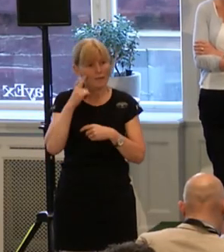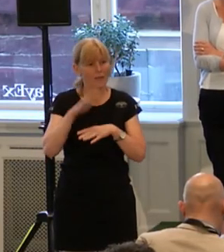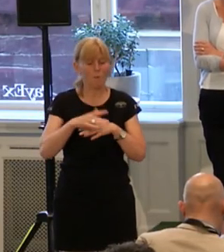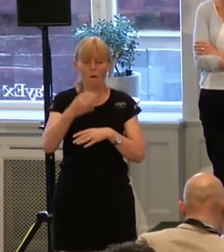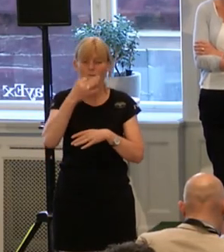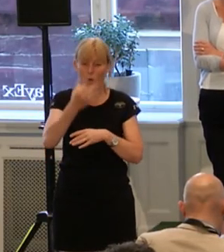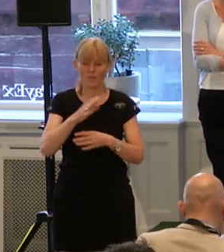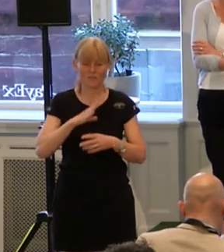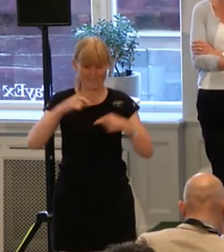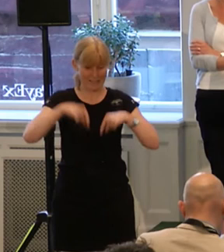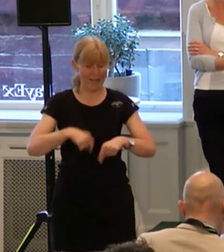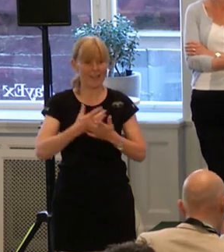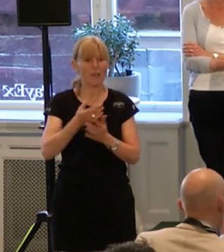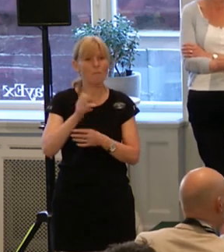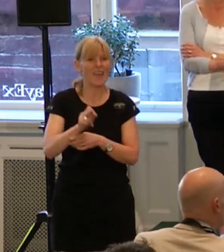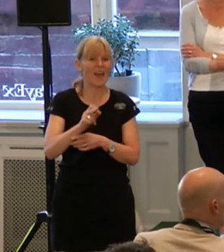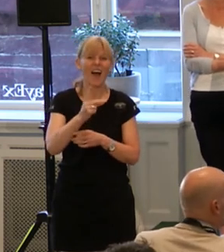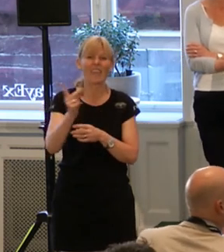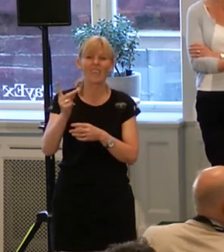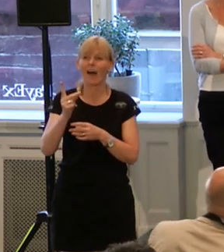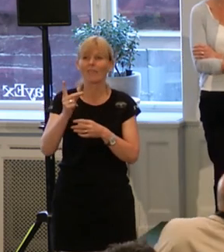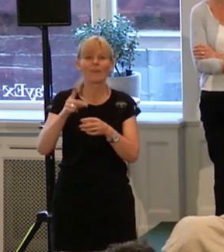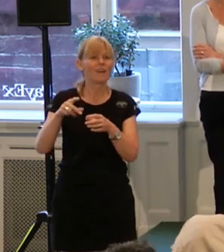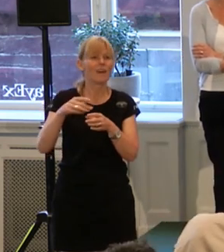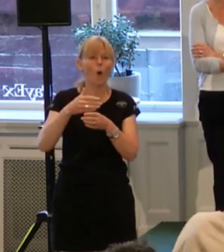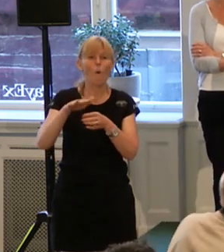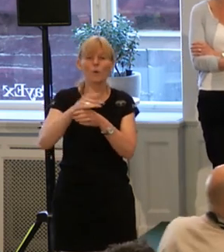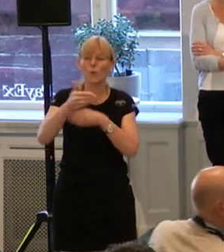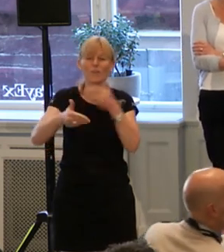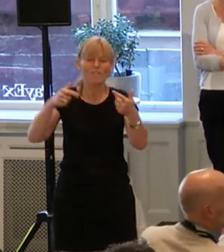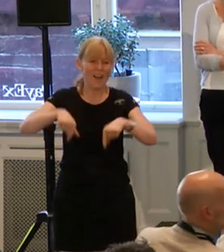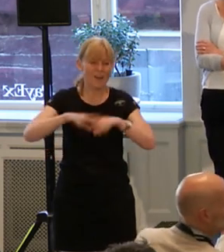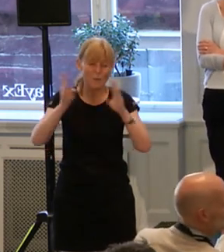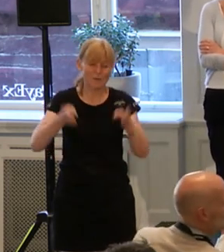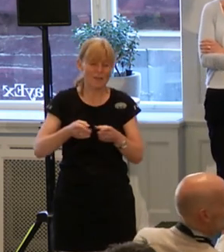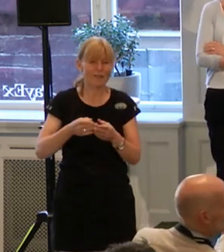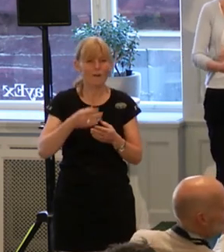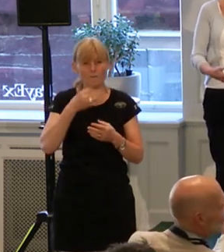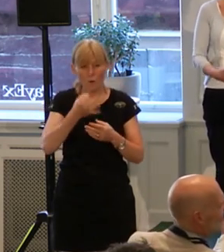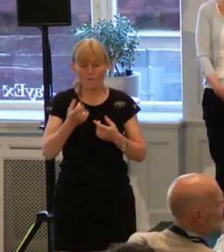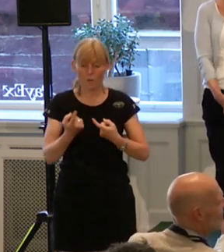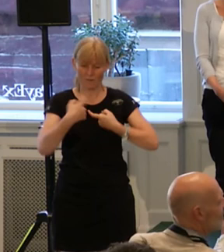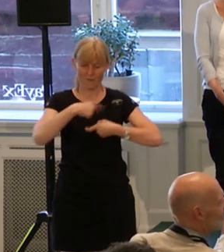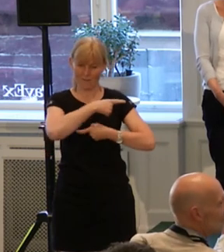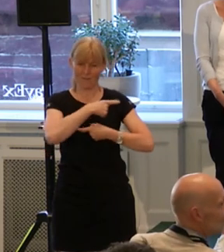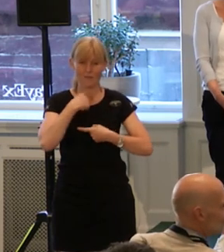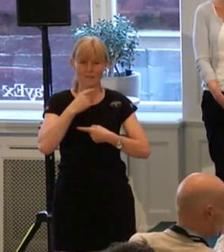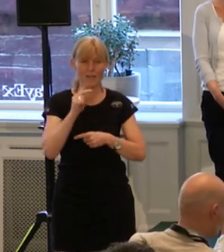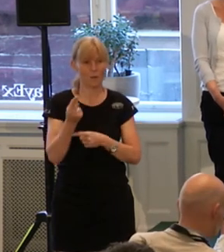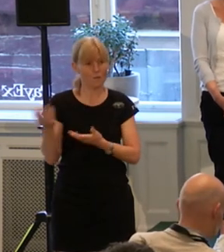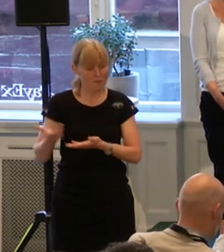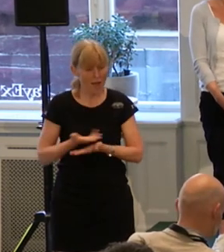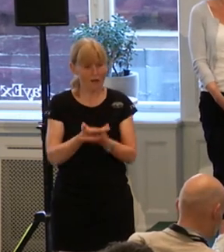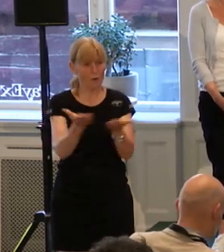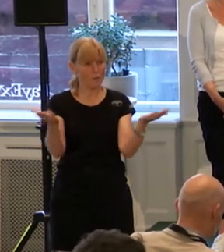Inte PR för något annat evenemang på andra sidan torget, utan vill ni fråga något om det som finns här, så var välkomna. Vi försöker få fram en